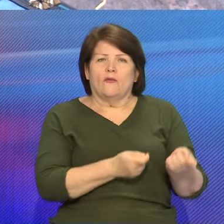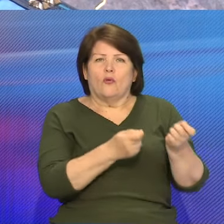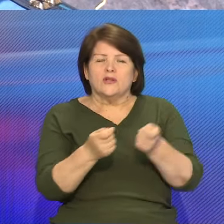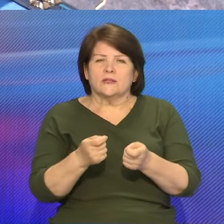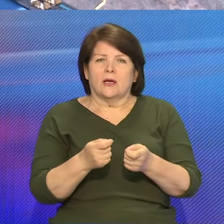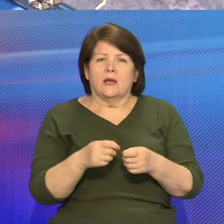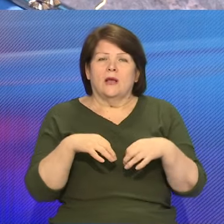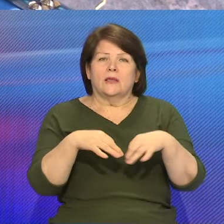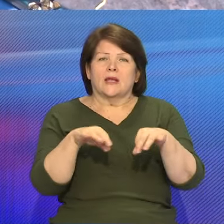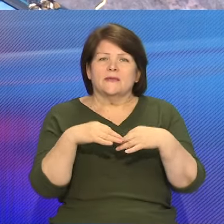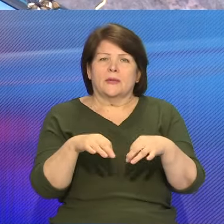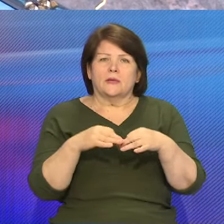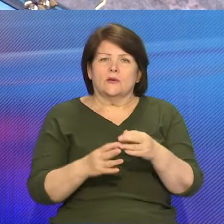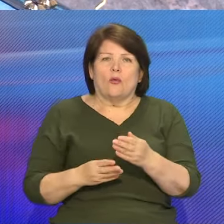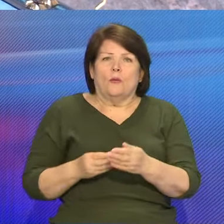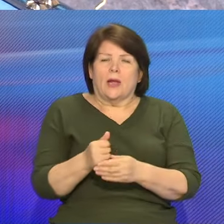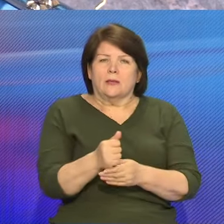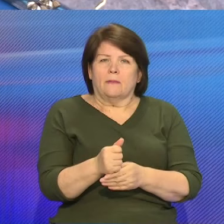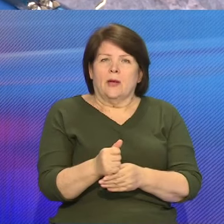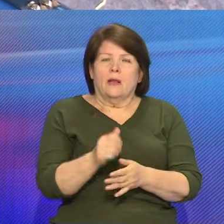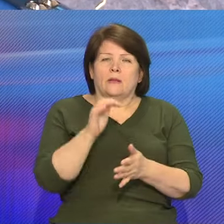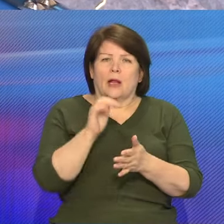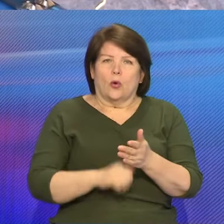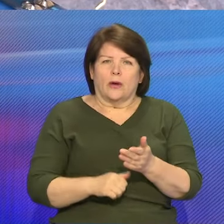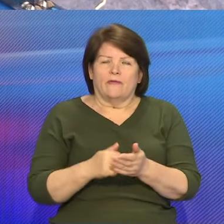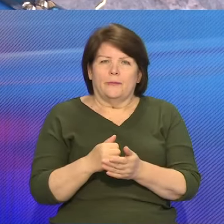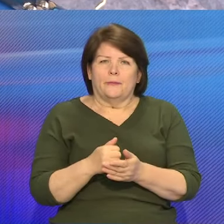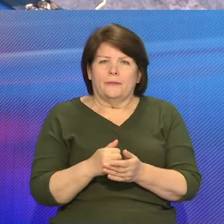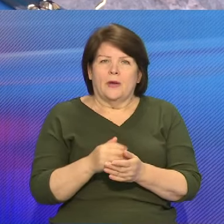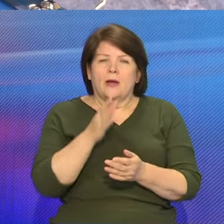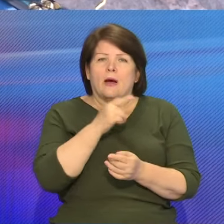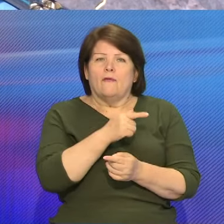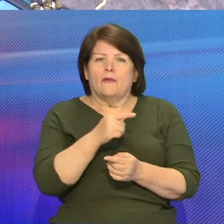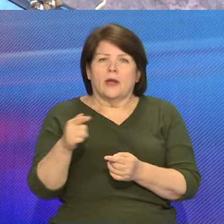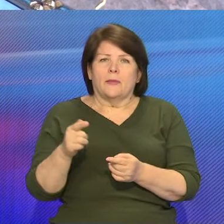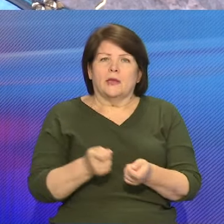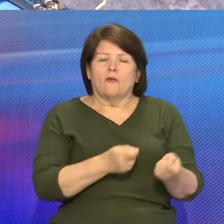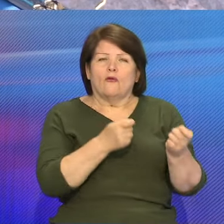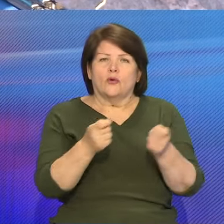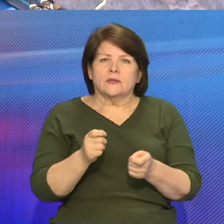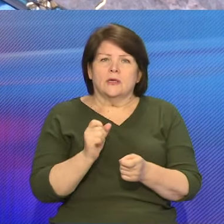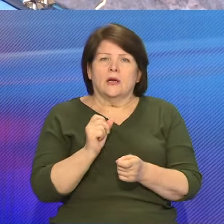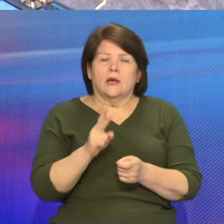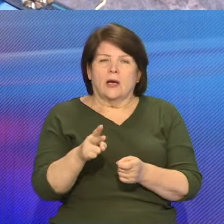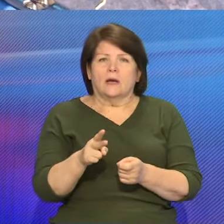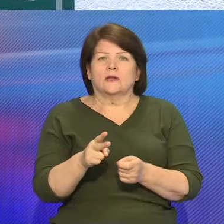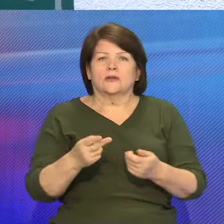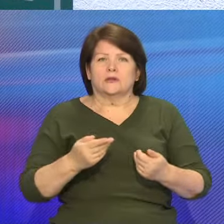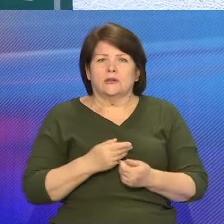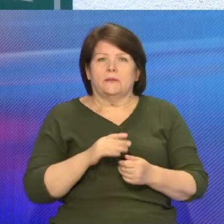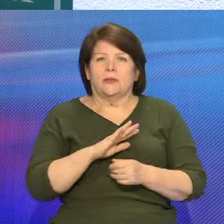средств с обеспечением уплаты таможенных пошлин налогов, временный ввоз транспортных средств как резидентами, так и